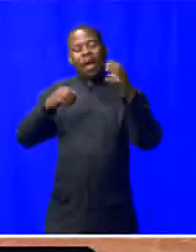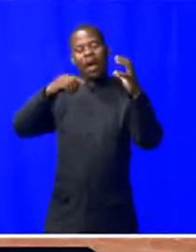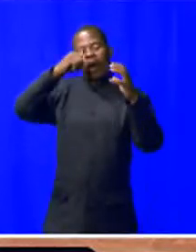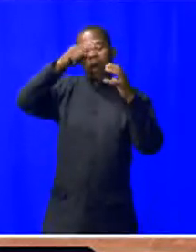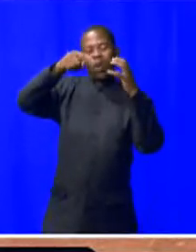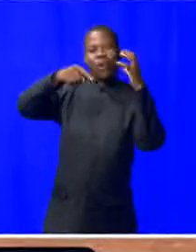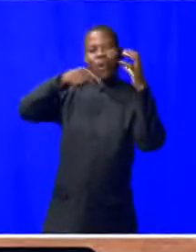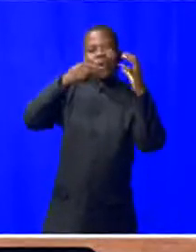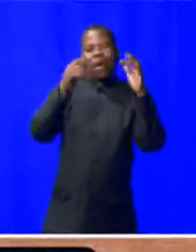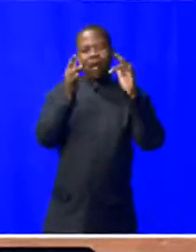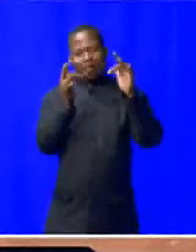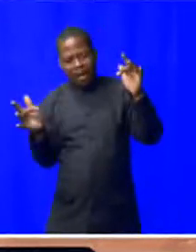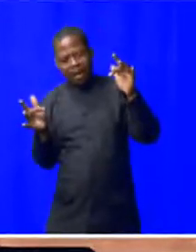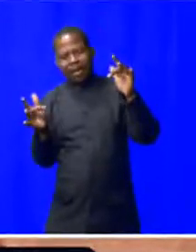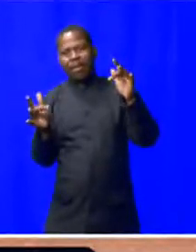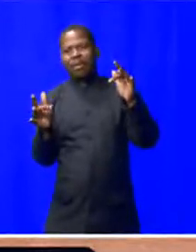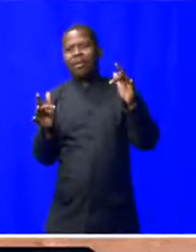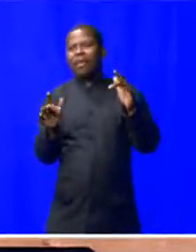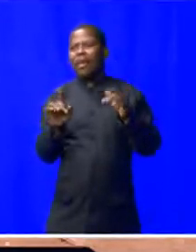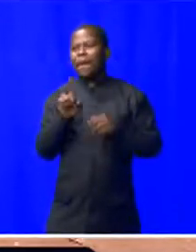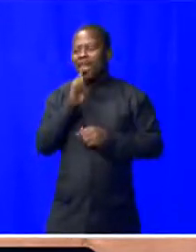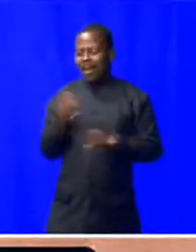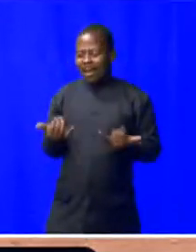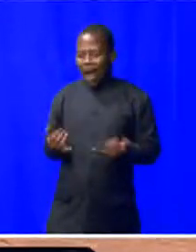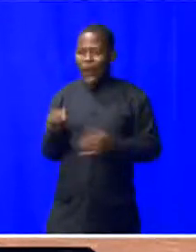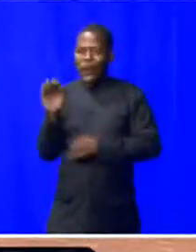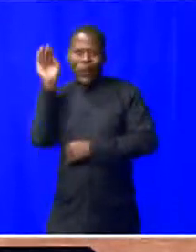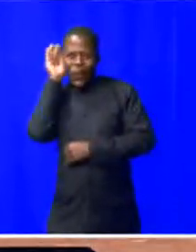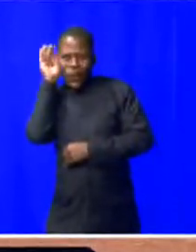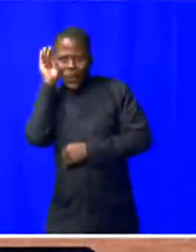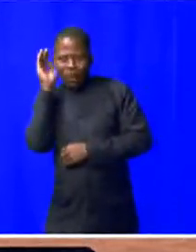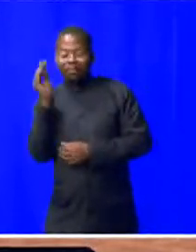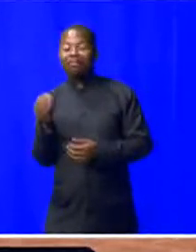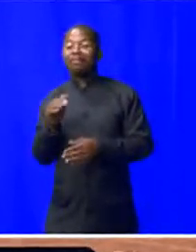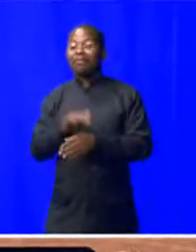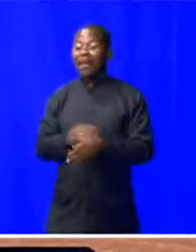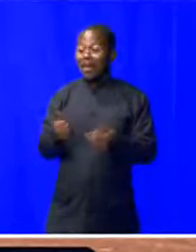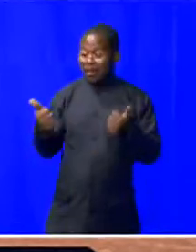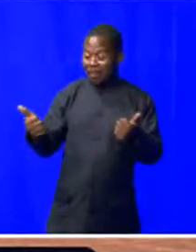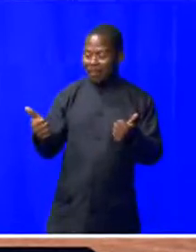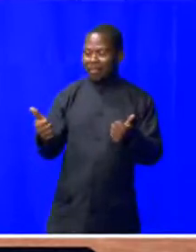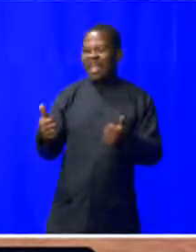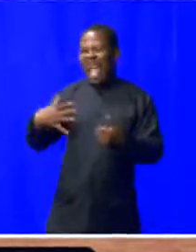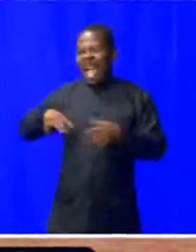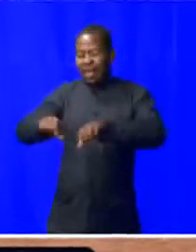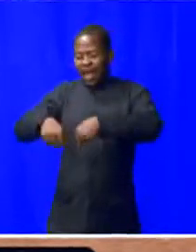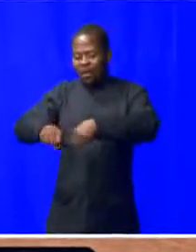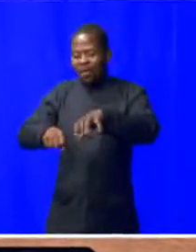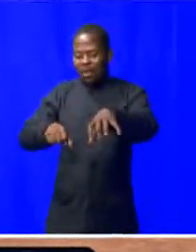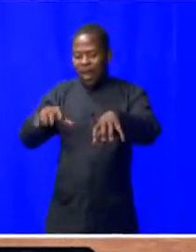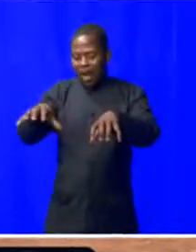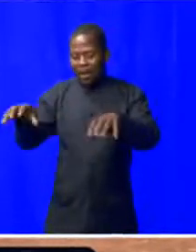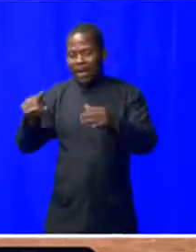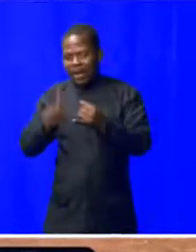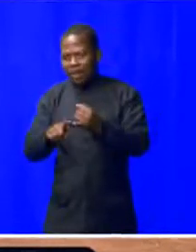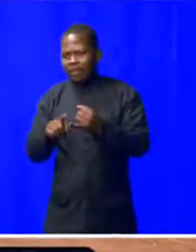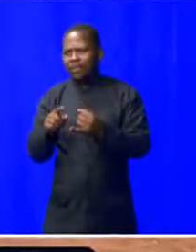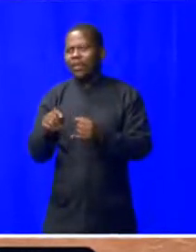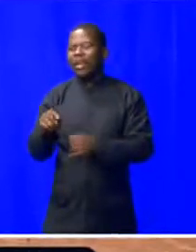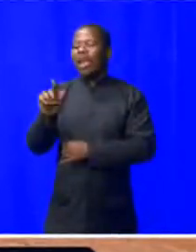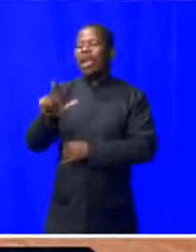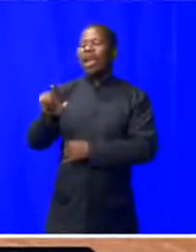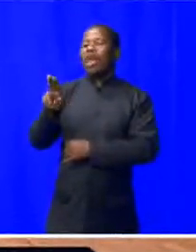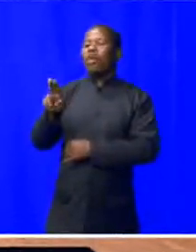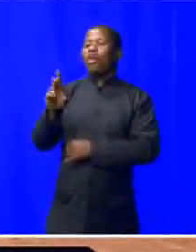lengikuvile ngilokuthi asengibalele letinye tinkhundla lapho khona ngidawuya khona lapho sitawuya khona kulinye indzawo kuseludze